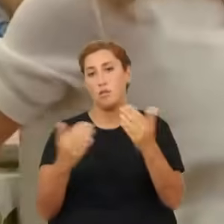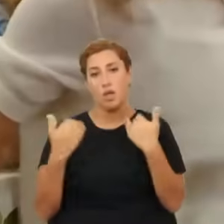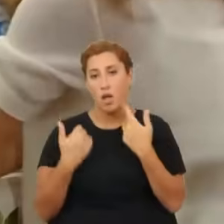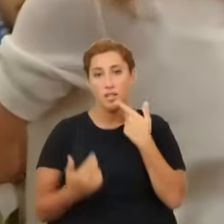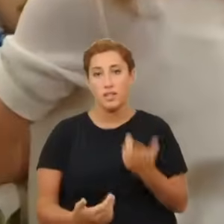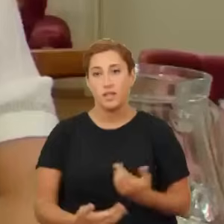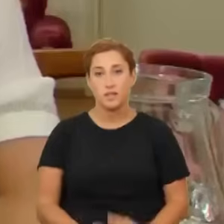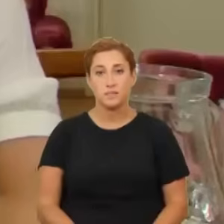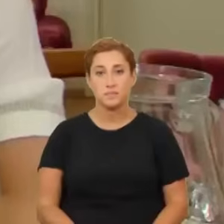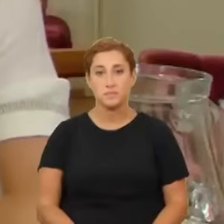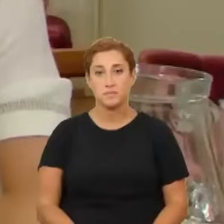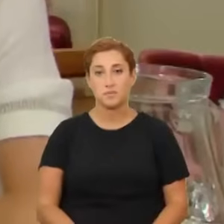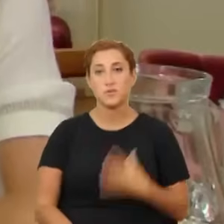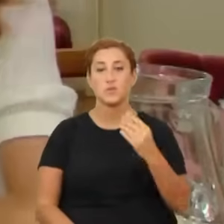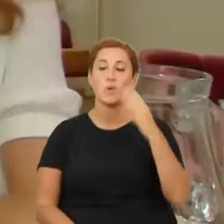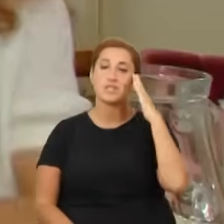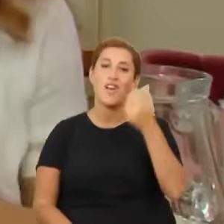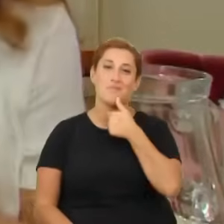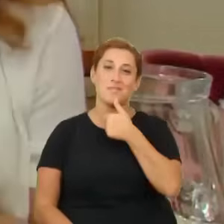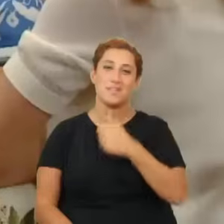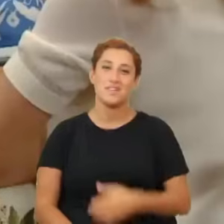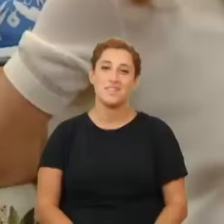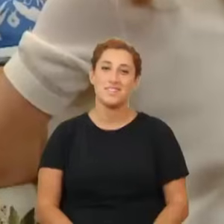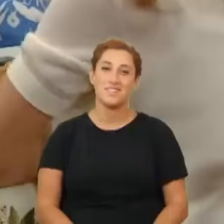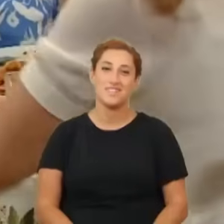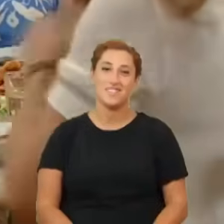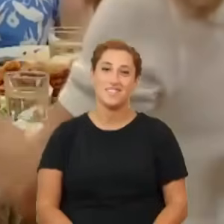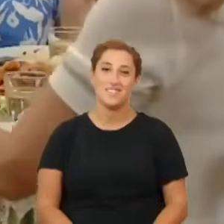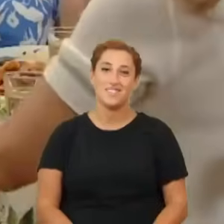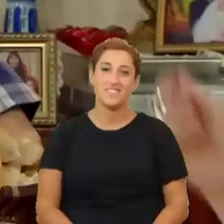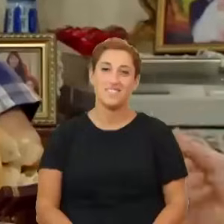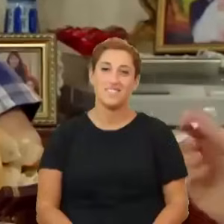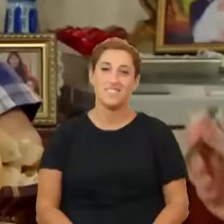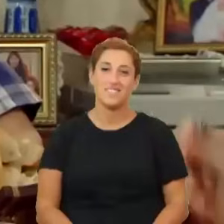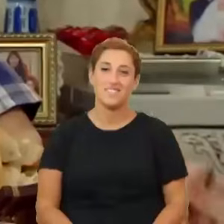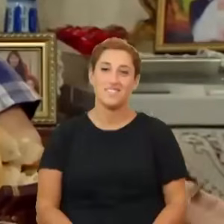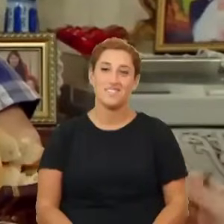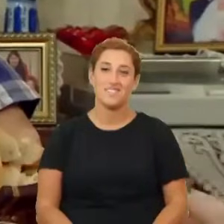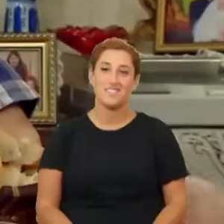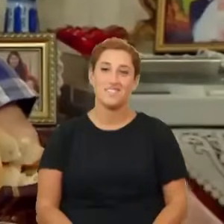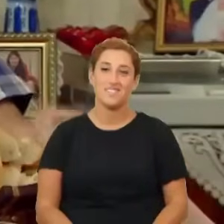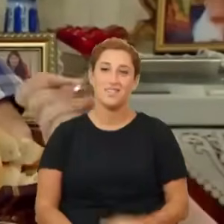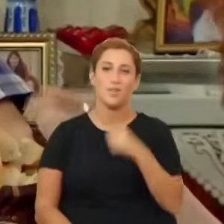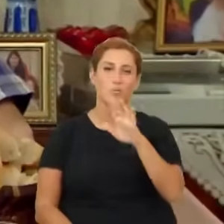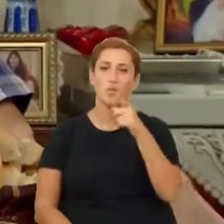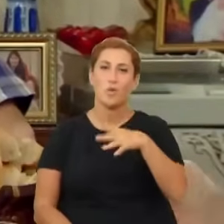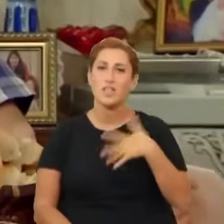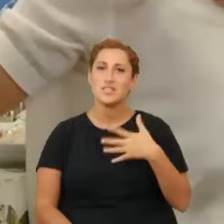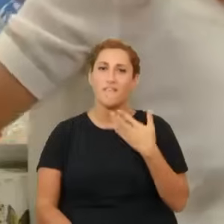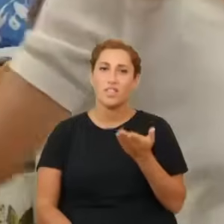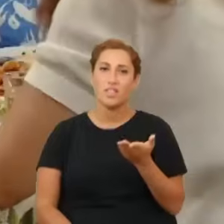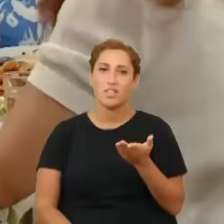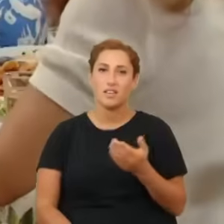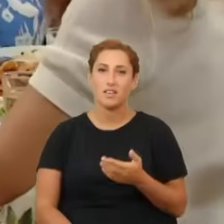diyeceğim? Çok sağ ol baba. Beni şaşkın Nazlı'ya döndü. Bu niye bu kadar sevindi